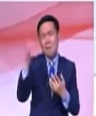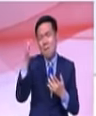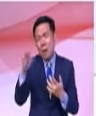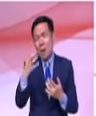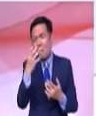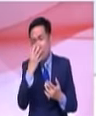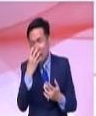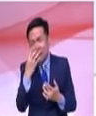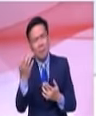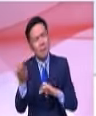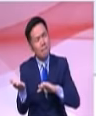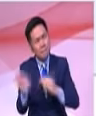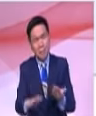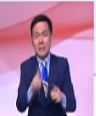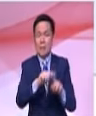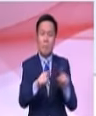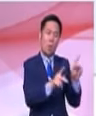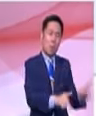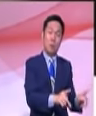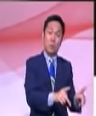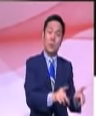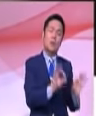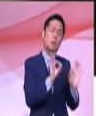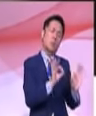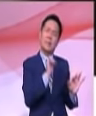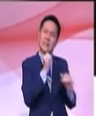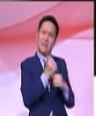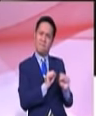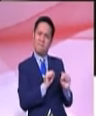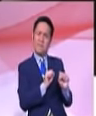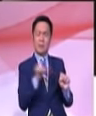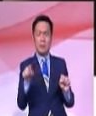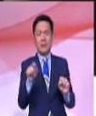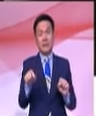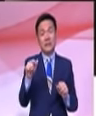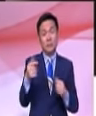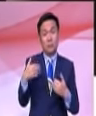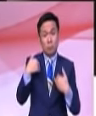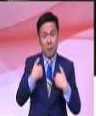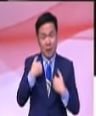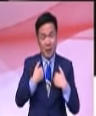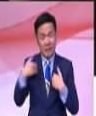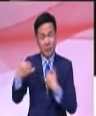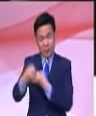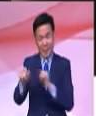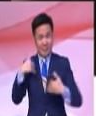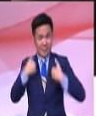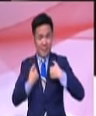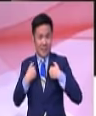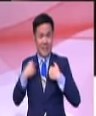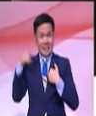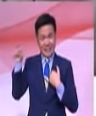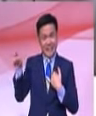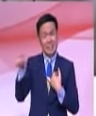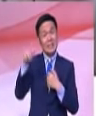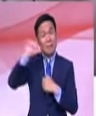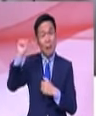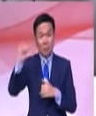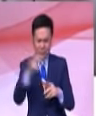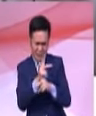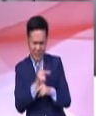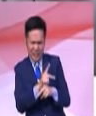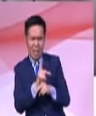namun tidak berbahaya kepada manusia. Jabatan Perkhidmatan Veterina Sabah telah melaksanakan peraturan baharu untuk melindungi babi komersial